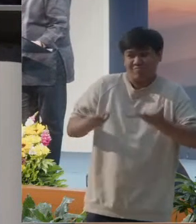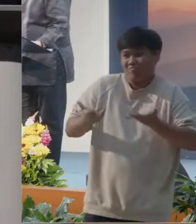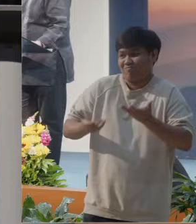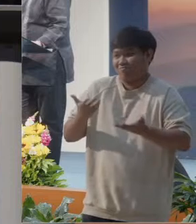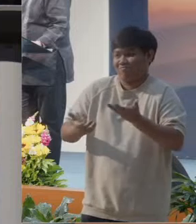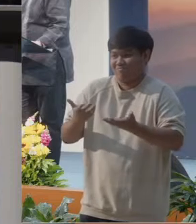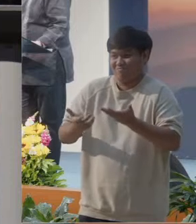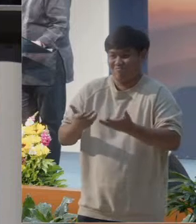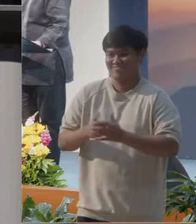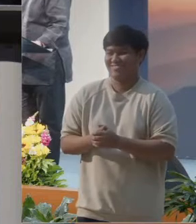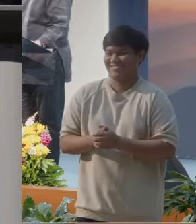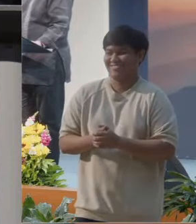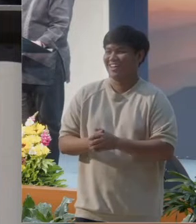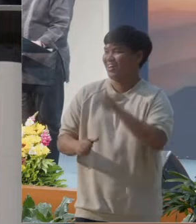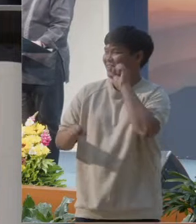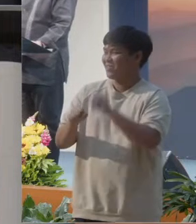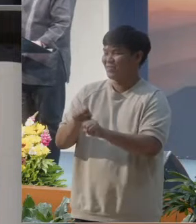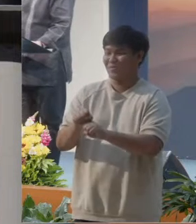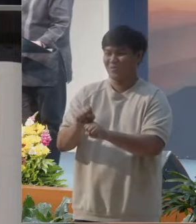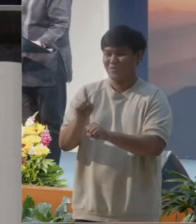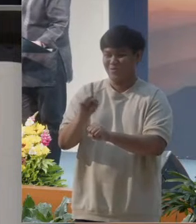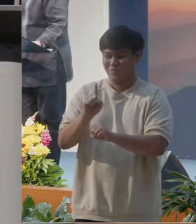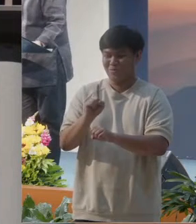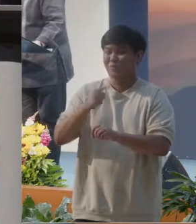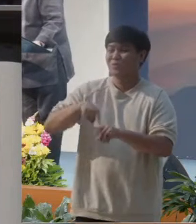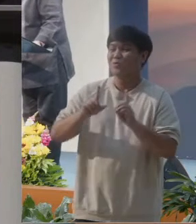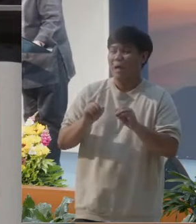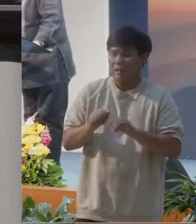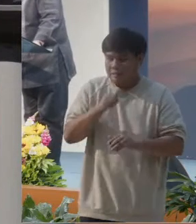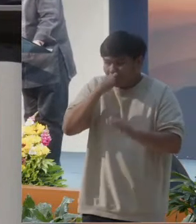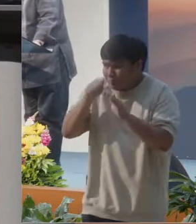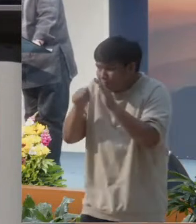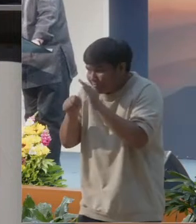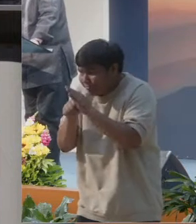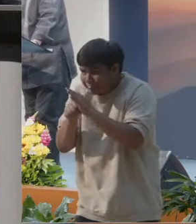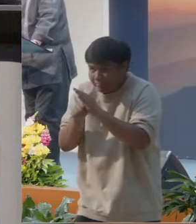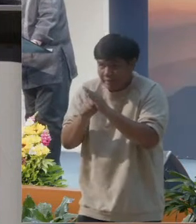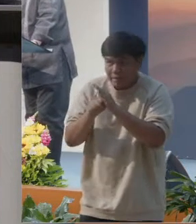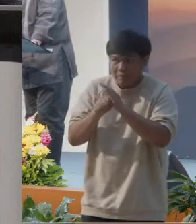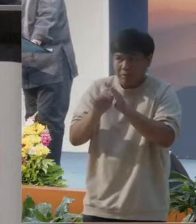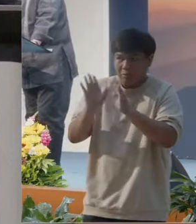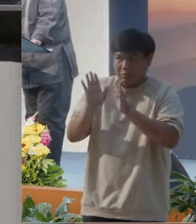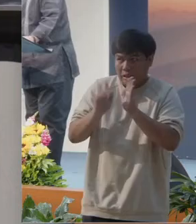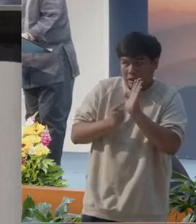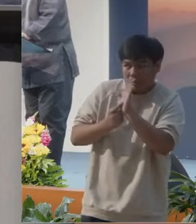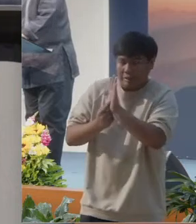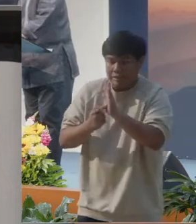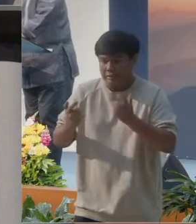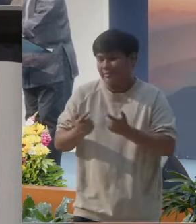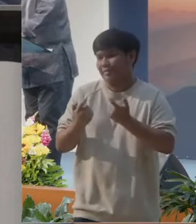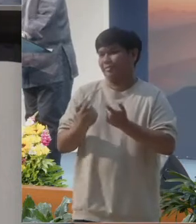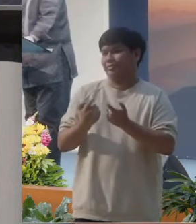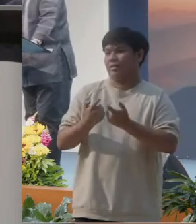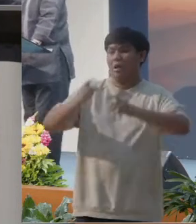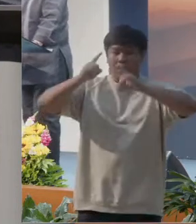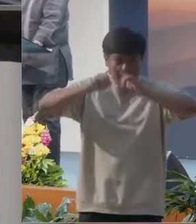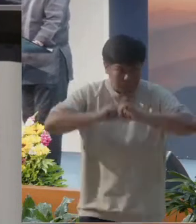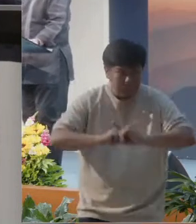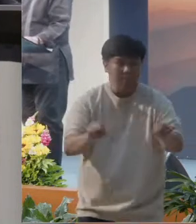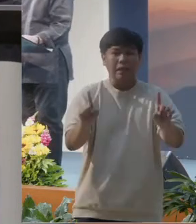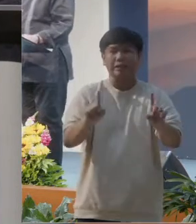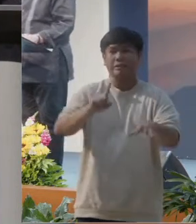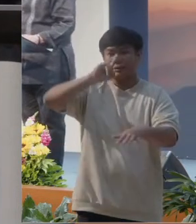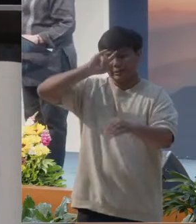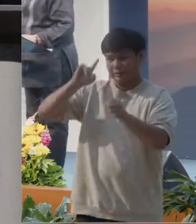At madalas ito'y tinatago natin, ayaw po nating iharap. Gayunpaman, sa pamamagitan ng